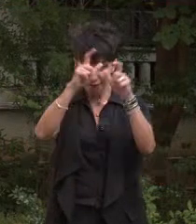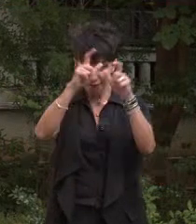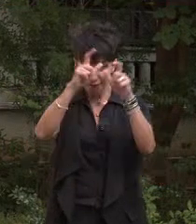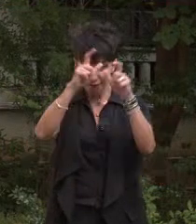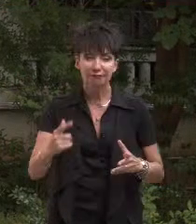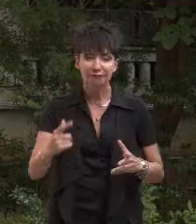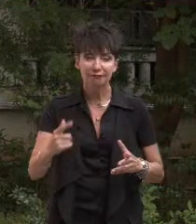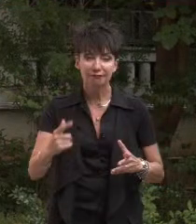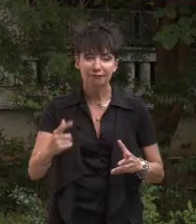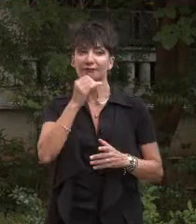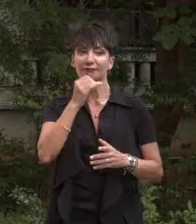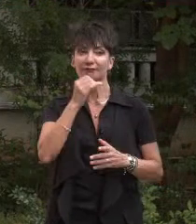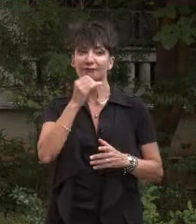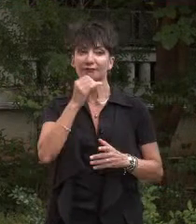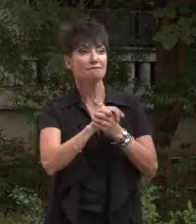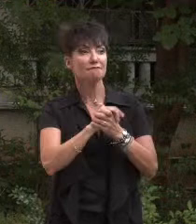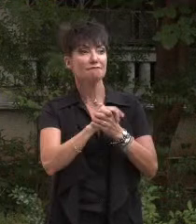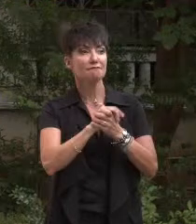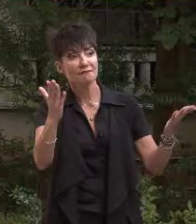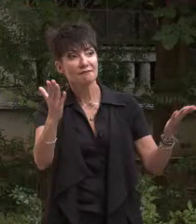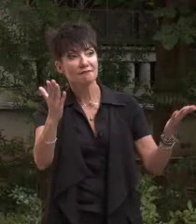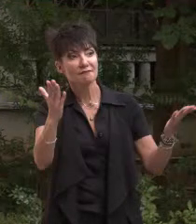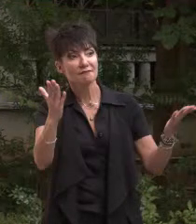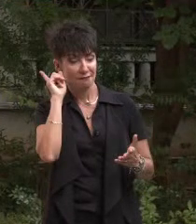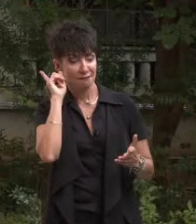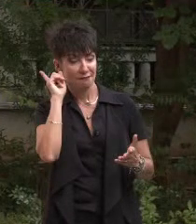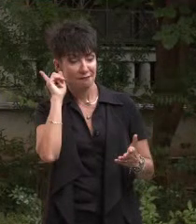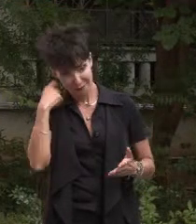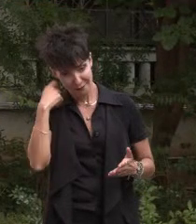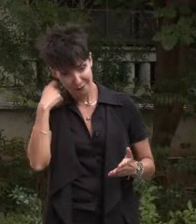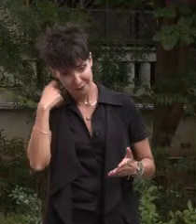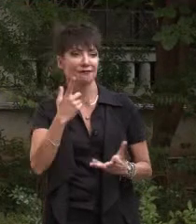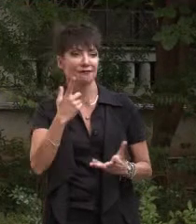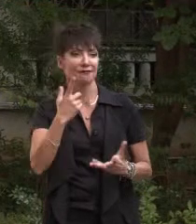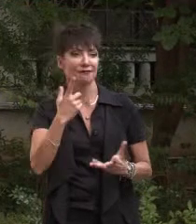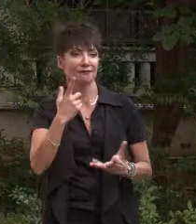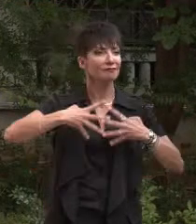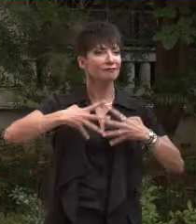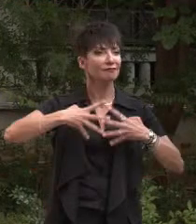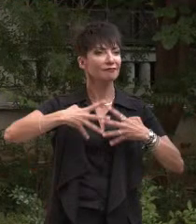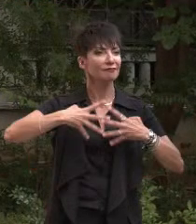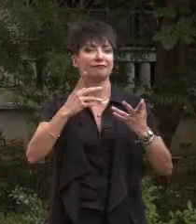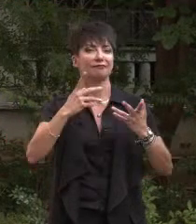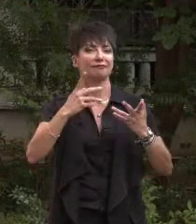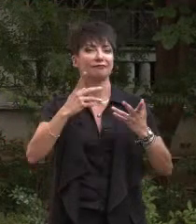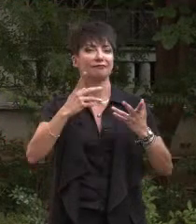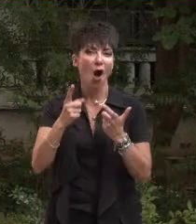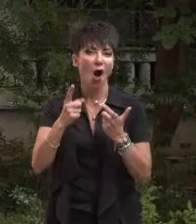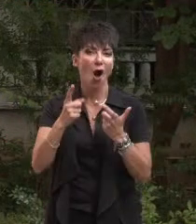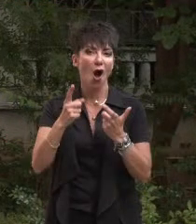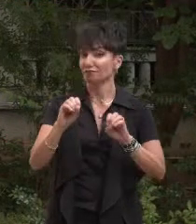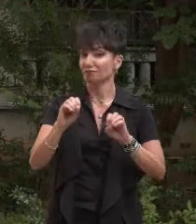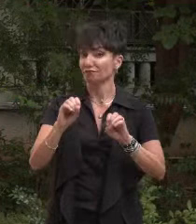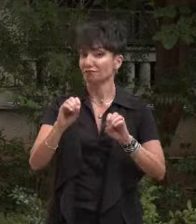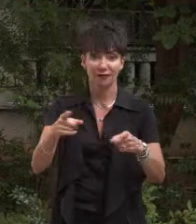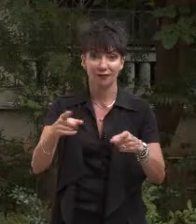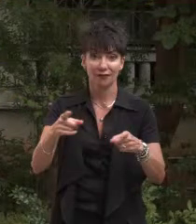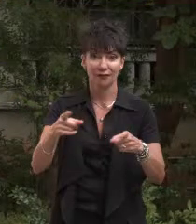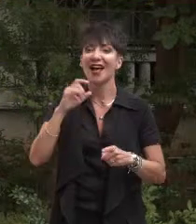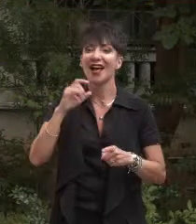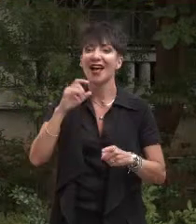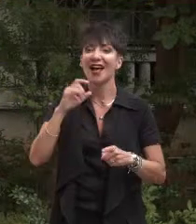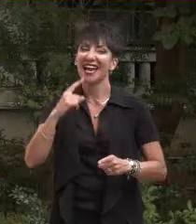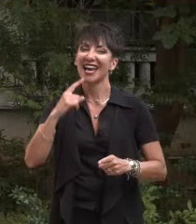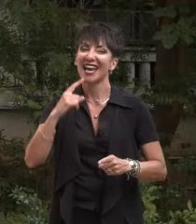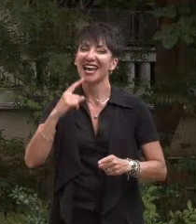you, parents and teachers, relatives and friends of the 30 students for your great work. This award is also